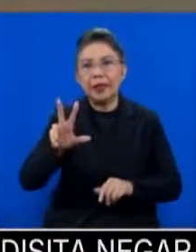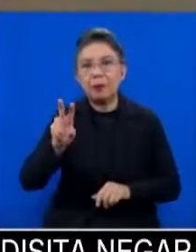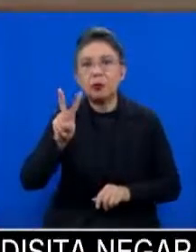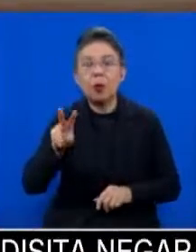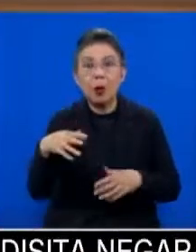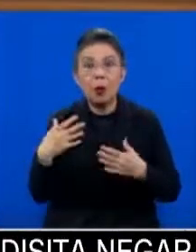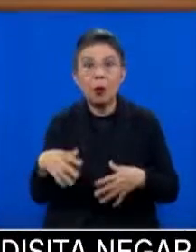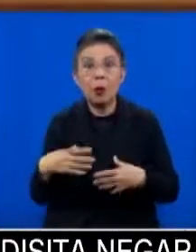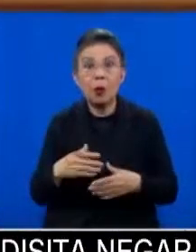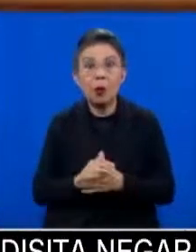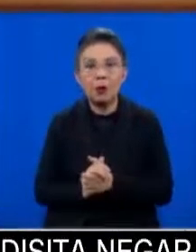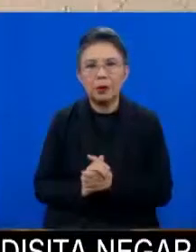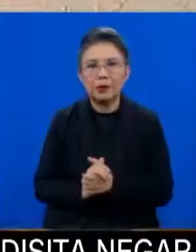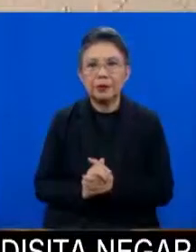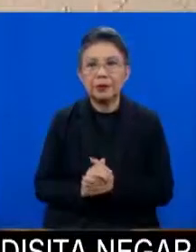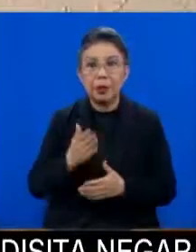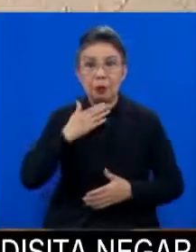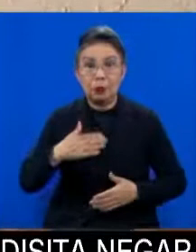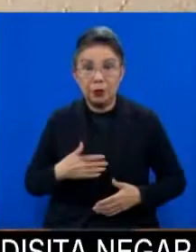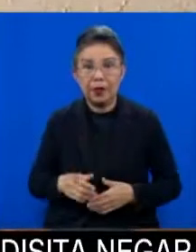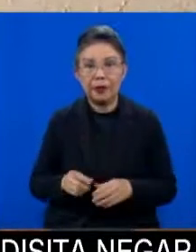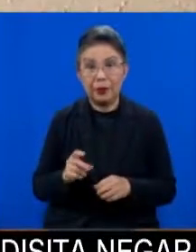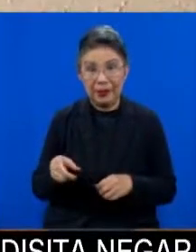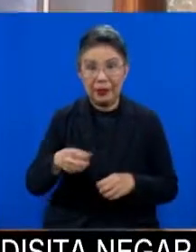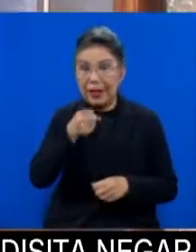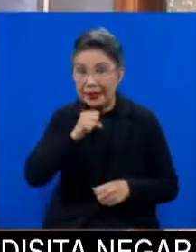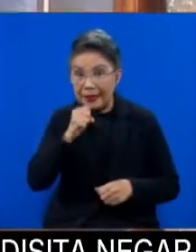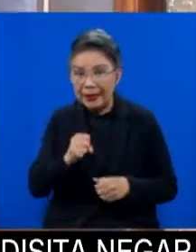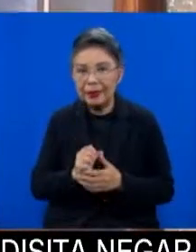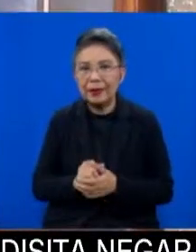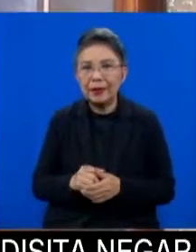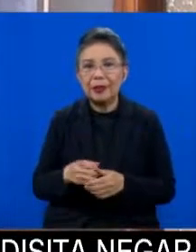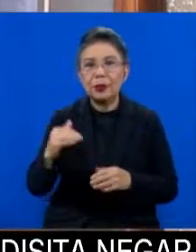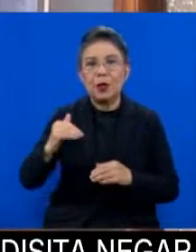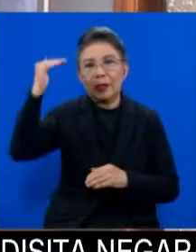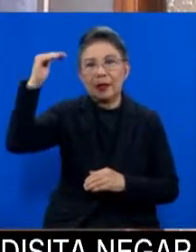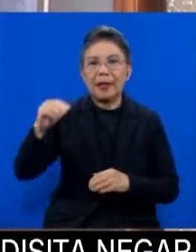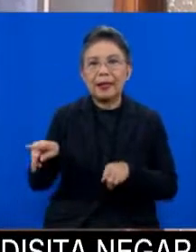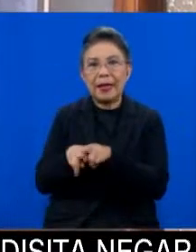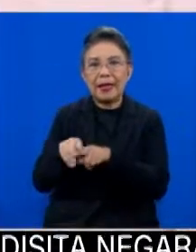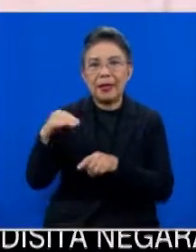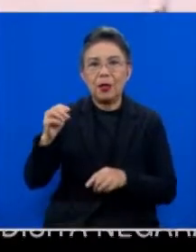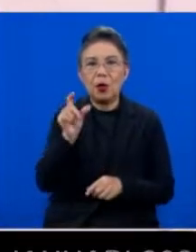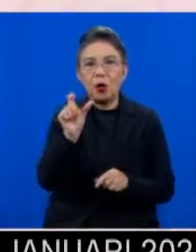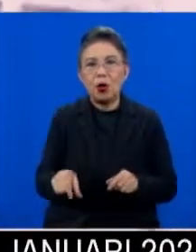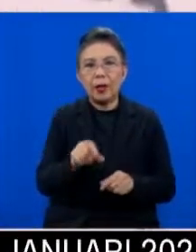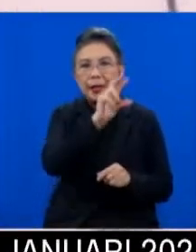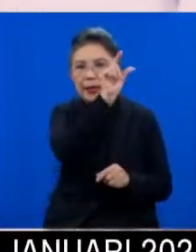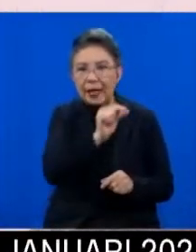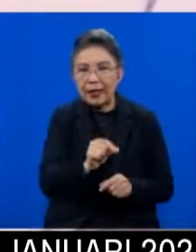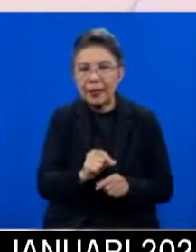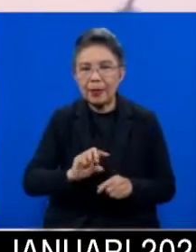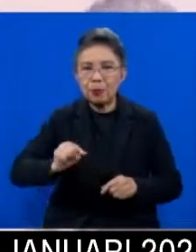1932. Luigi Ragusa dan Vincenzo Ragusa adalah dua bersaudara warga Italia yang